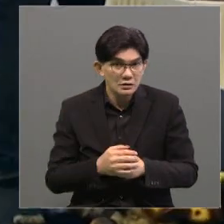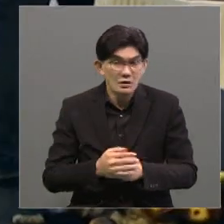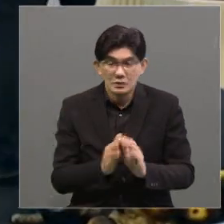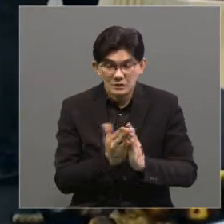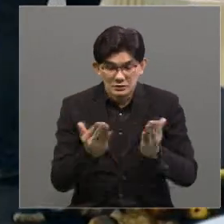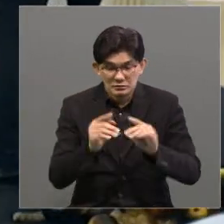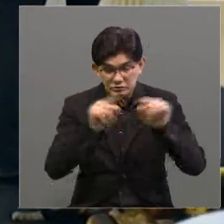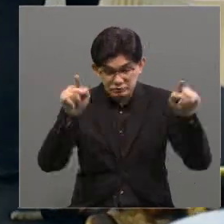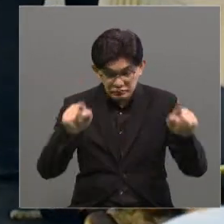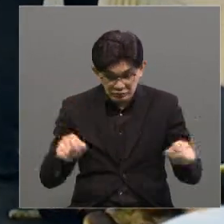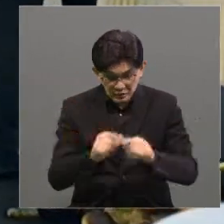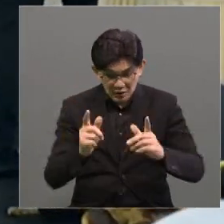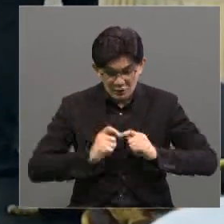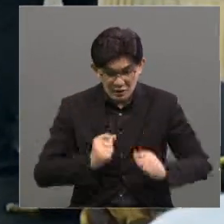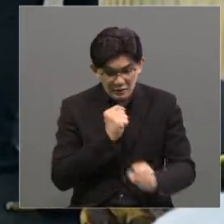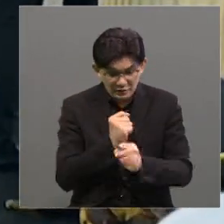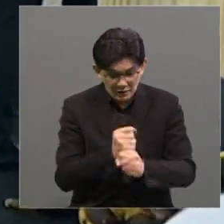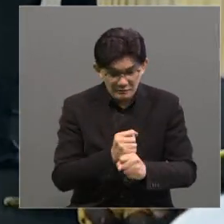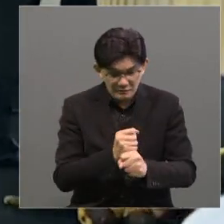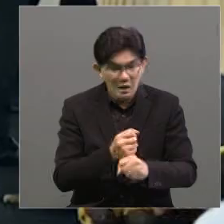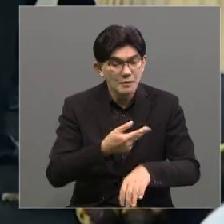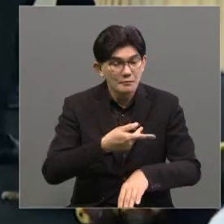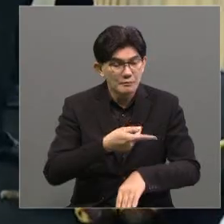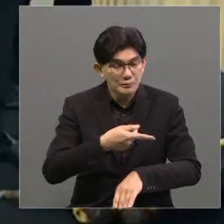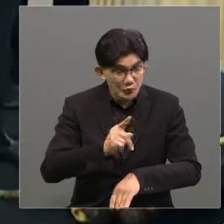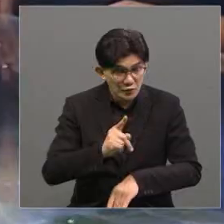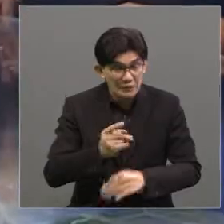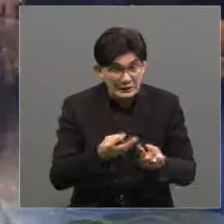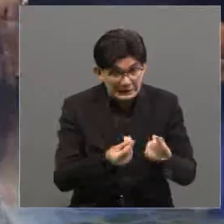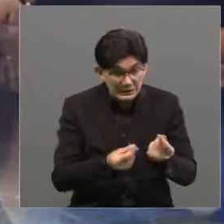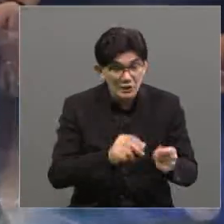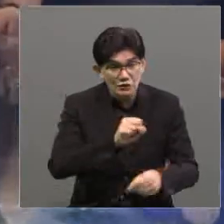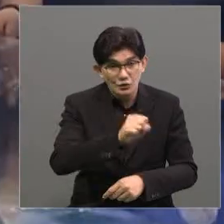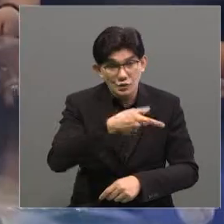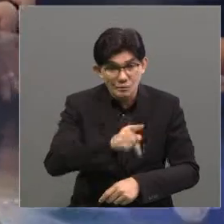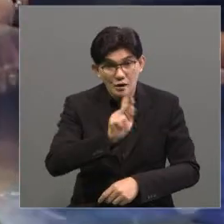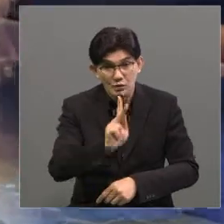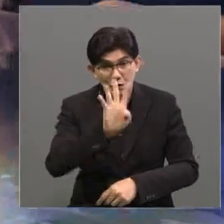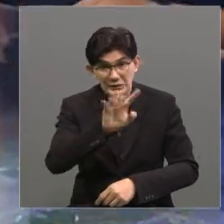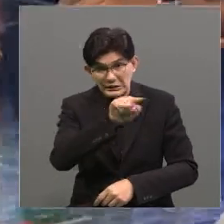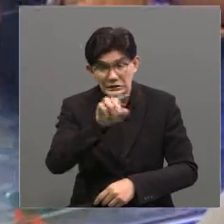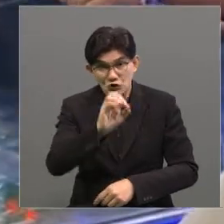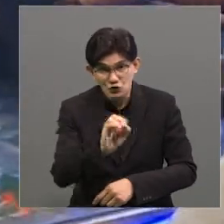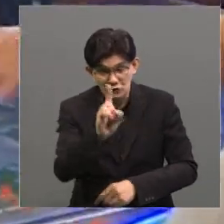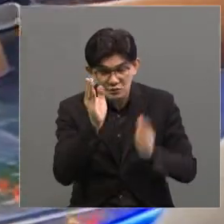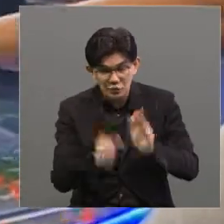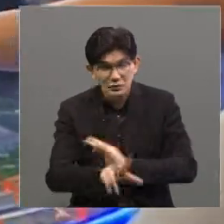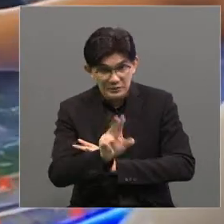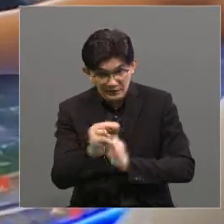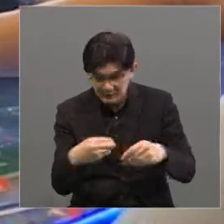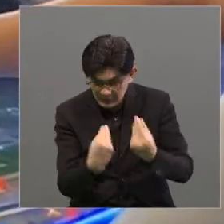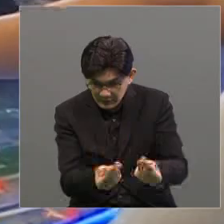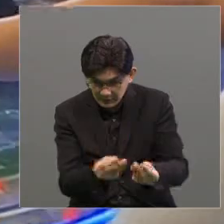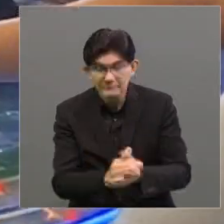อบหนังสืออนุญาตให้เข้าทำประโยชน์ในเขตปฏิรูปที่ดินหรือว่าสปก. 4/01 อีกจำนวน30รายด้วยครับ